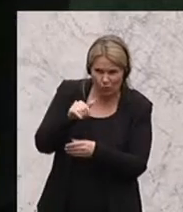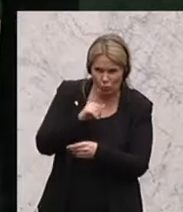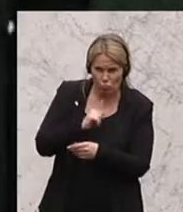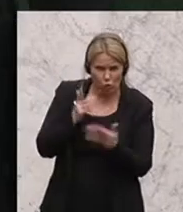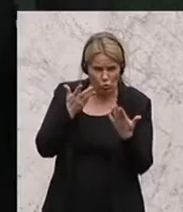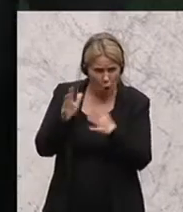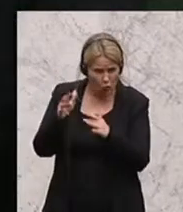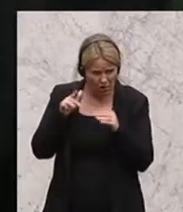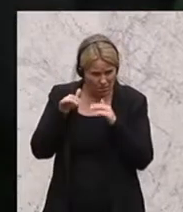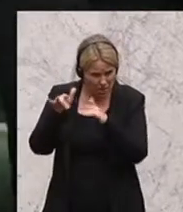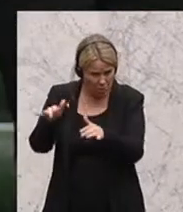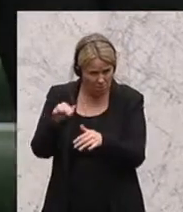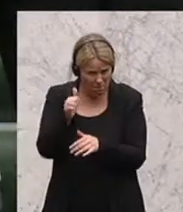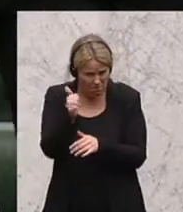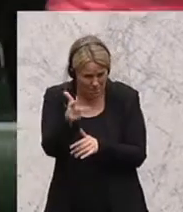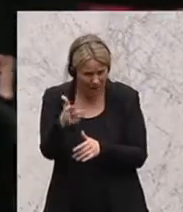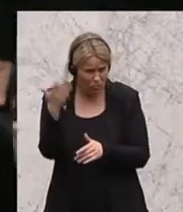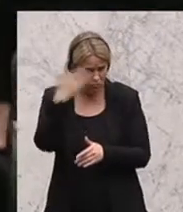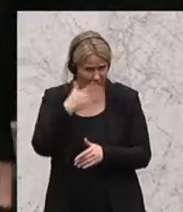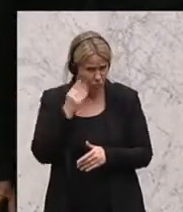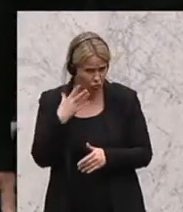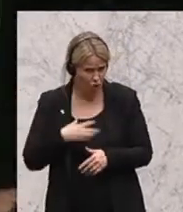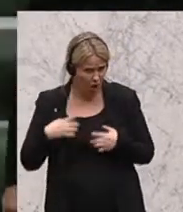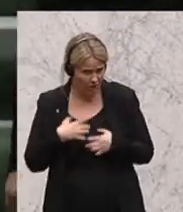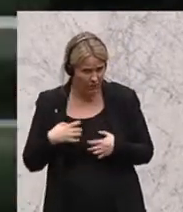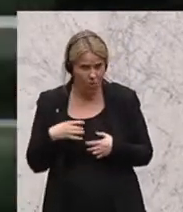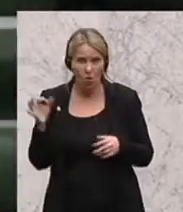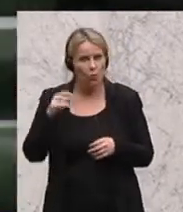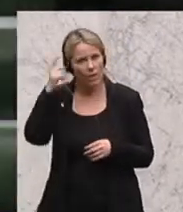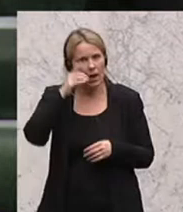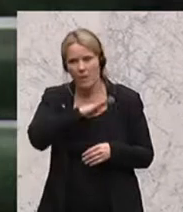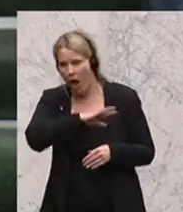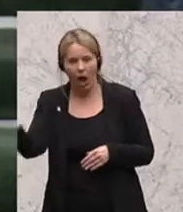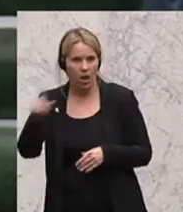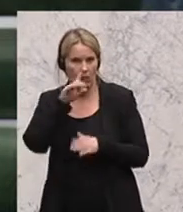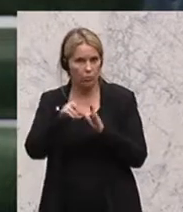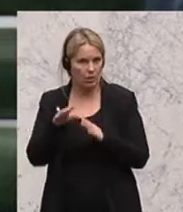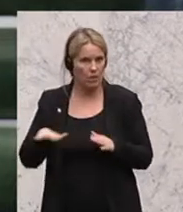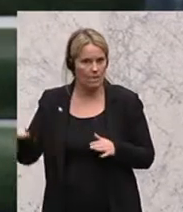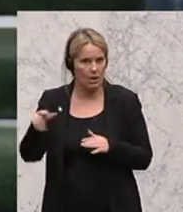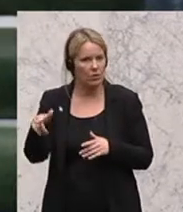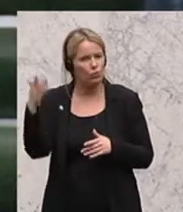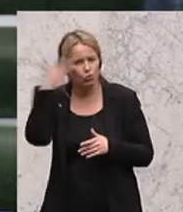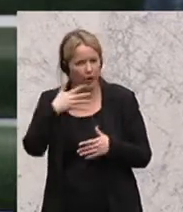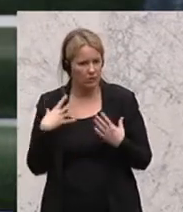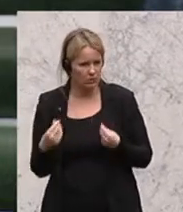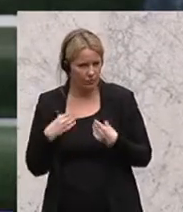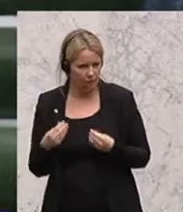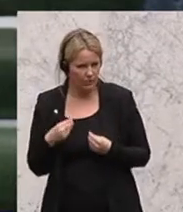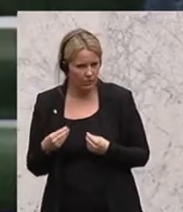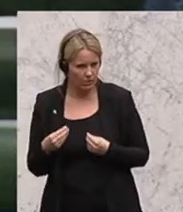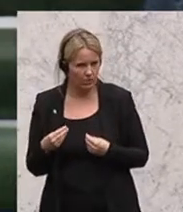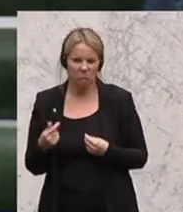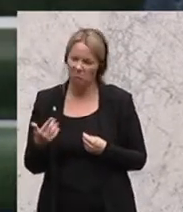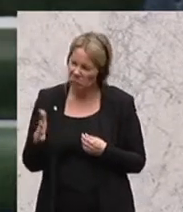900 Millionen bei ein paar schwarzen Schafen oder geht es hier um alle Unternehmer? Und diese schwarzen Schafe, glaube ich, dass